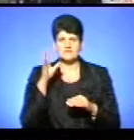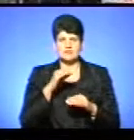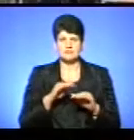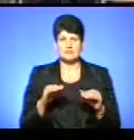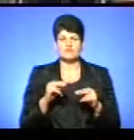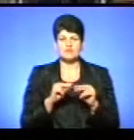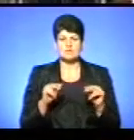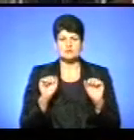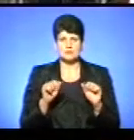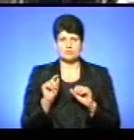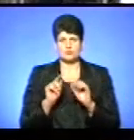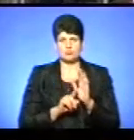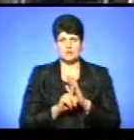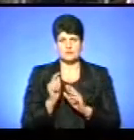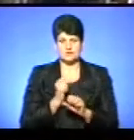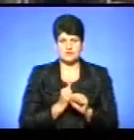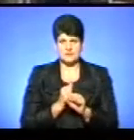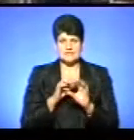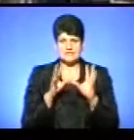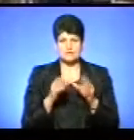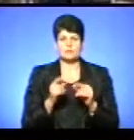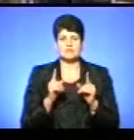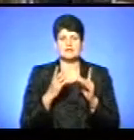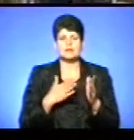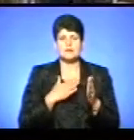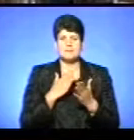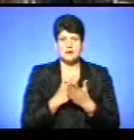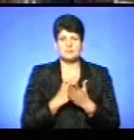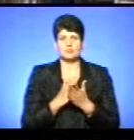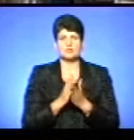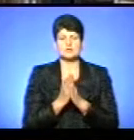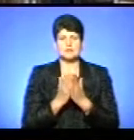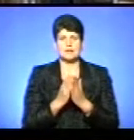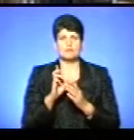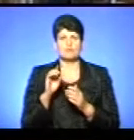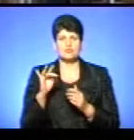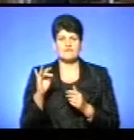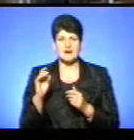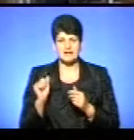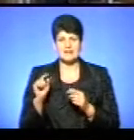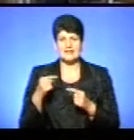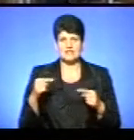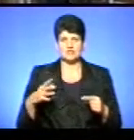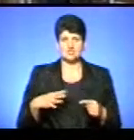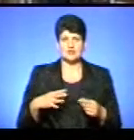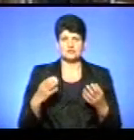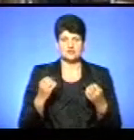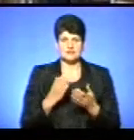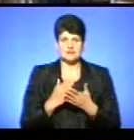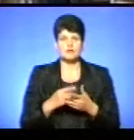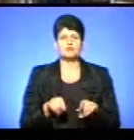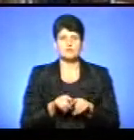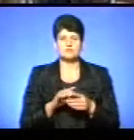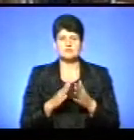понеділка працювати. Взагалі-то ми тільки маємо підручники-букварики для першого класу, на решту ми чекаємо. Така сама